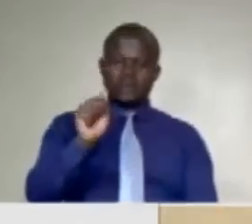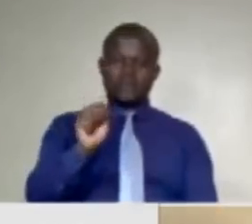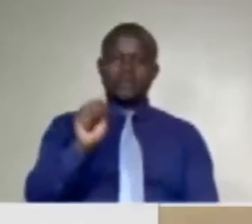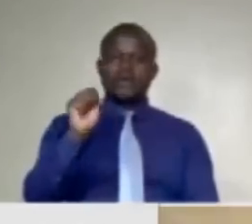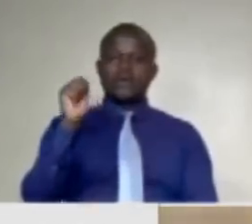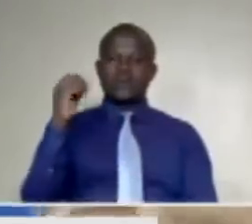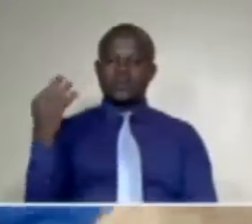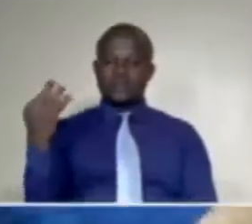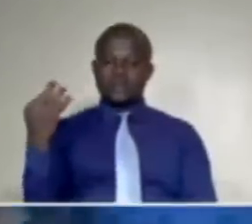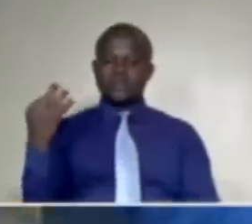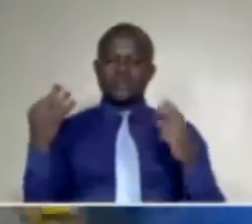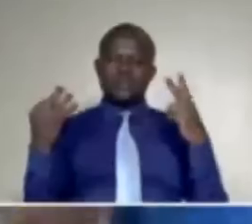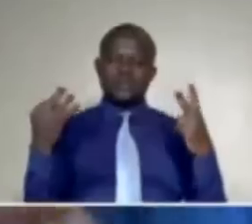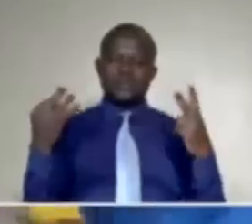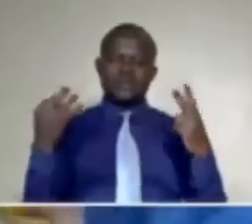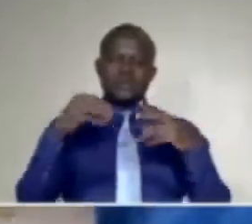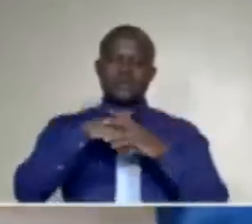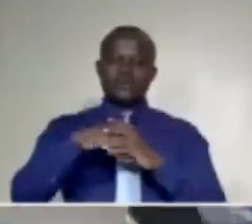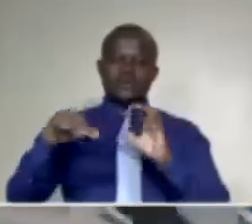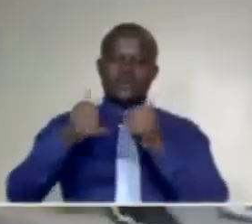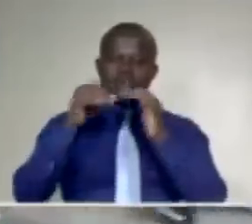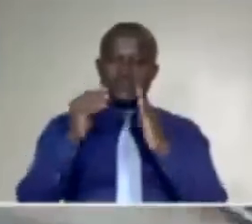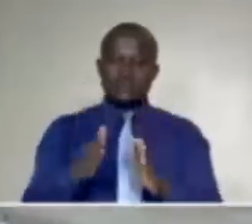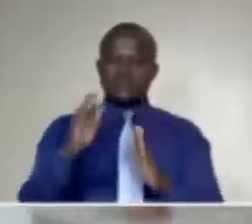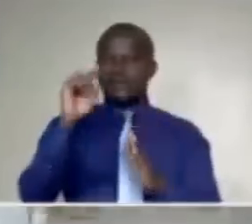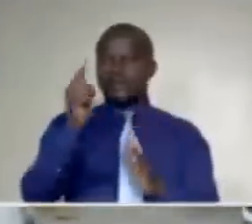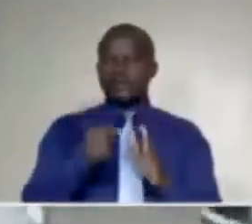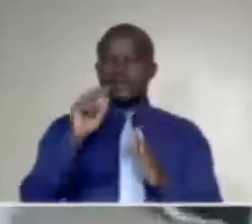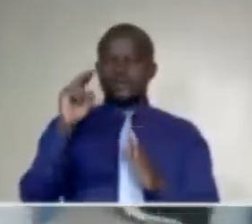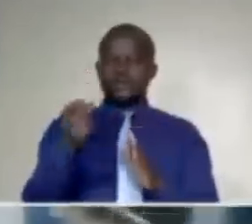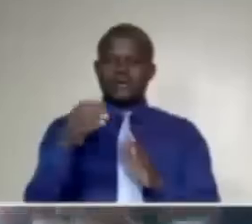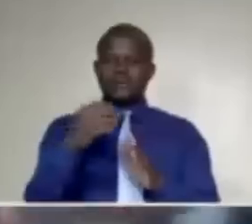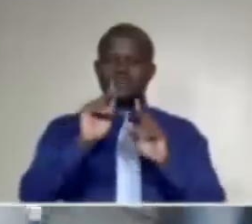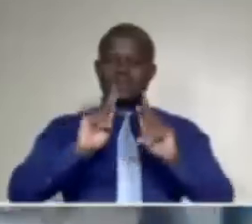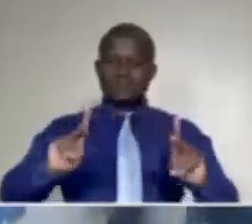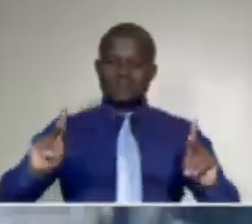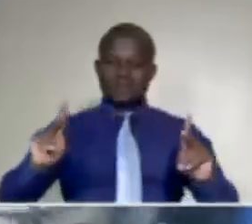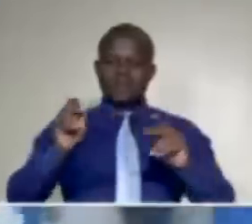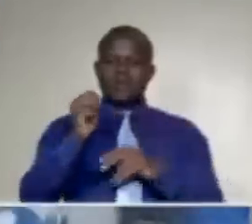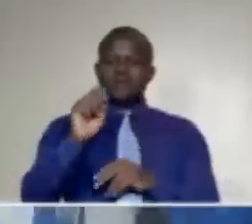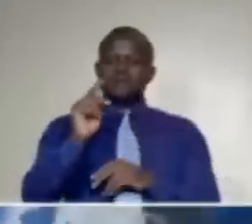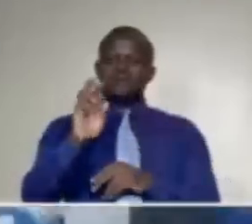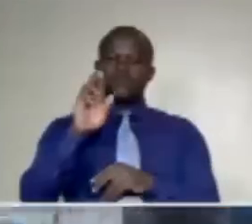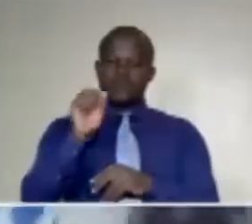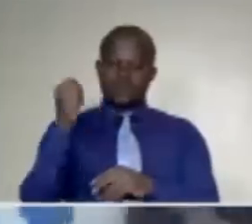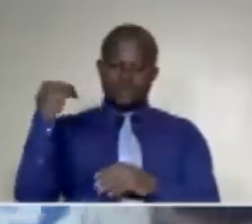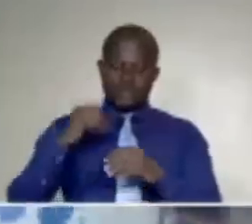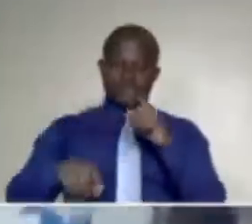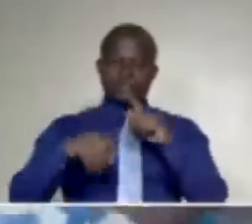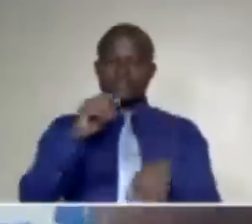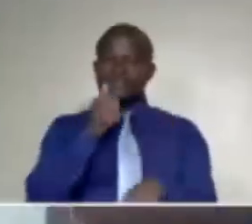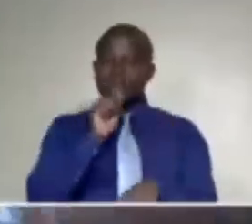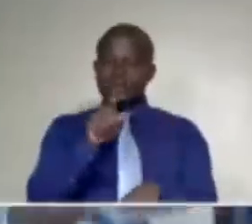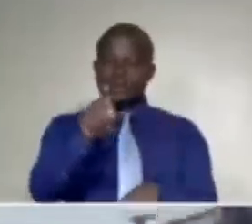ibitego 3-2 ni mu mukino wa 1/2 w'igikombe cy'amahoro. Mukura Victory Sport yabanje gutsinda Rayon